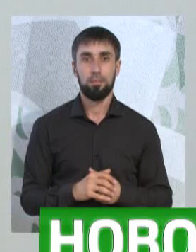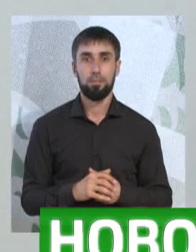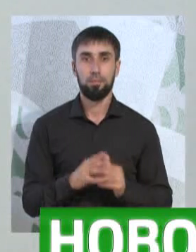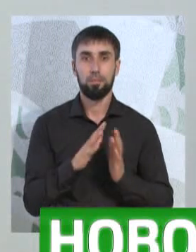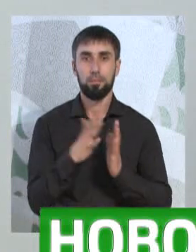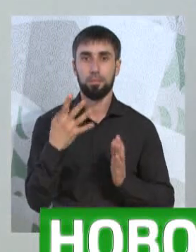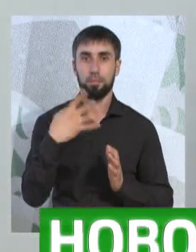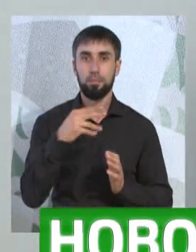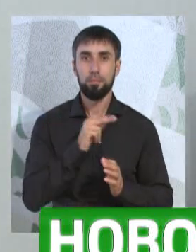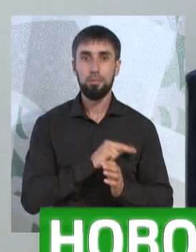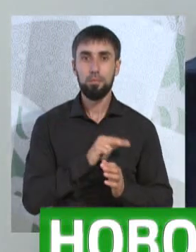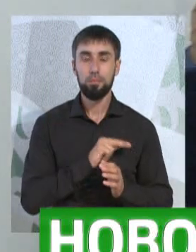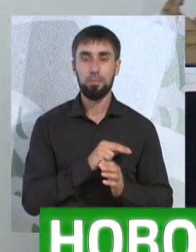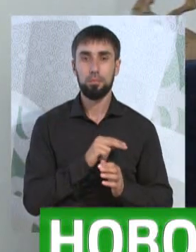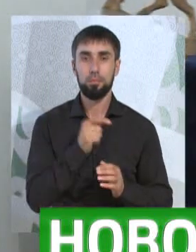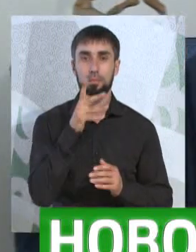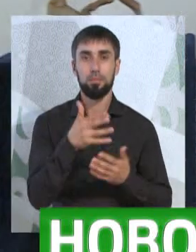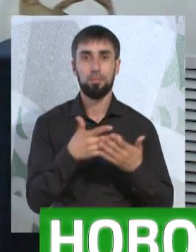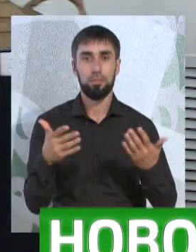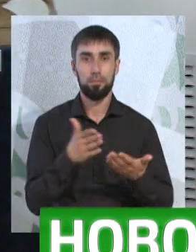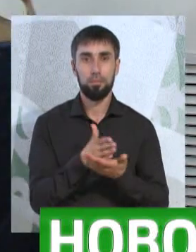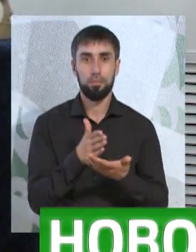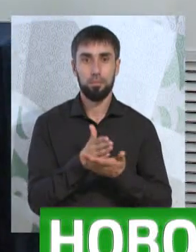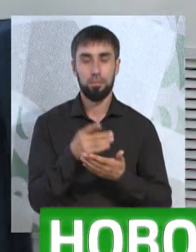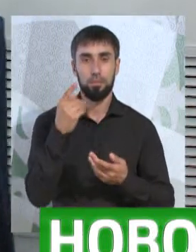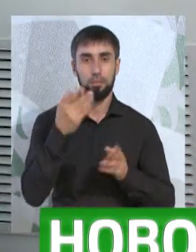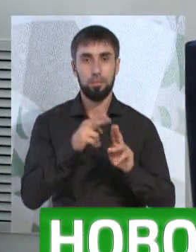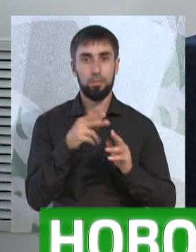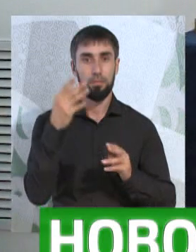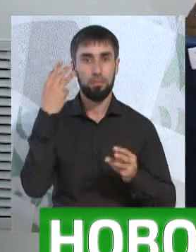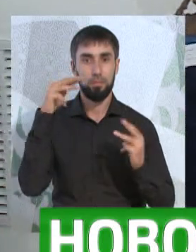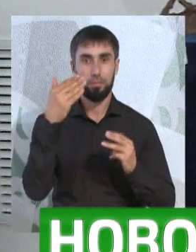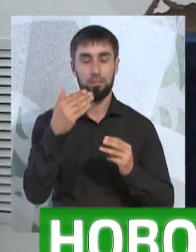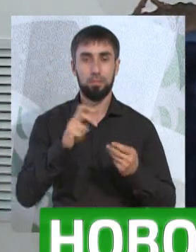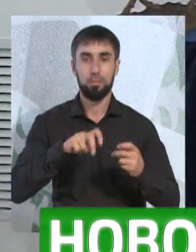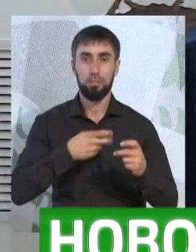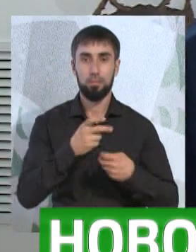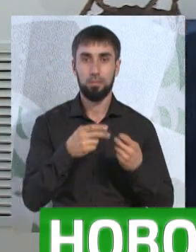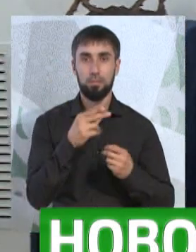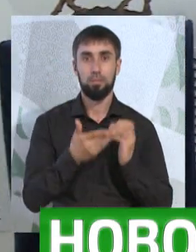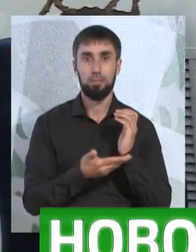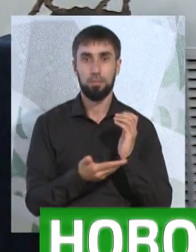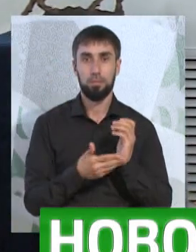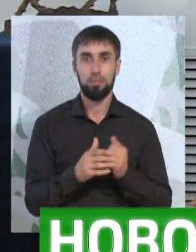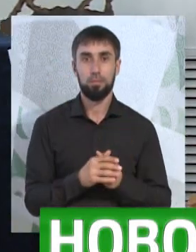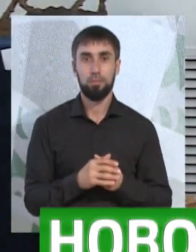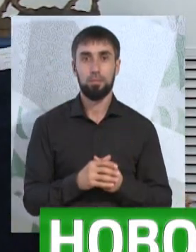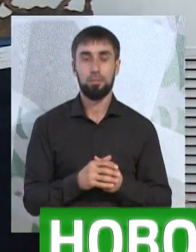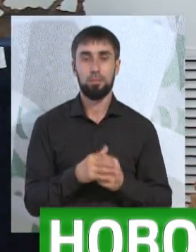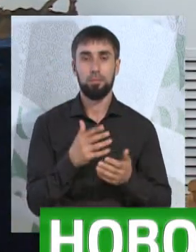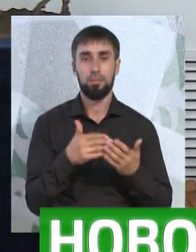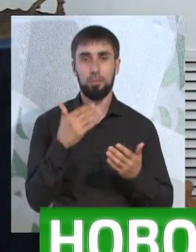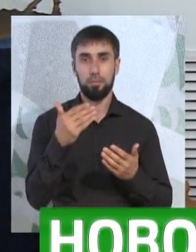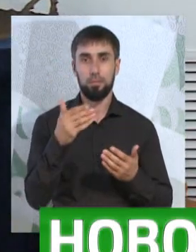Более 40 работ, отражающие различные направления современного искусства резьбы по дереву, панно, миниатюрные композиции, скульптуры,